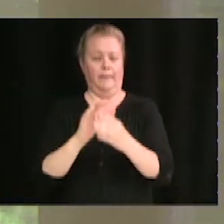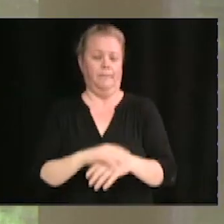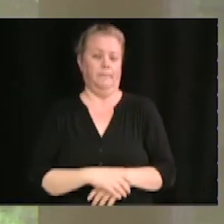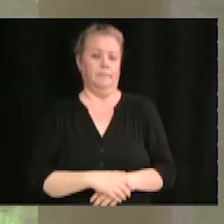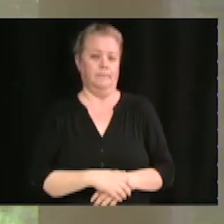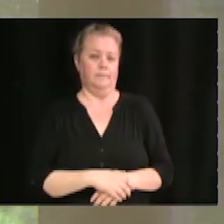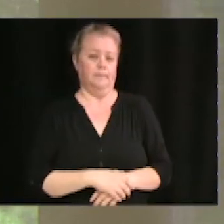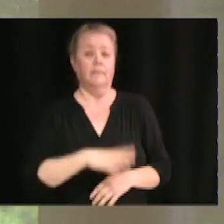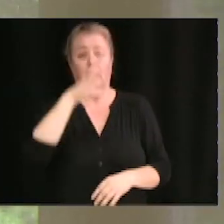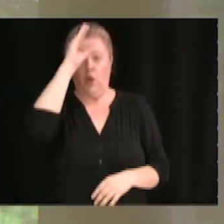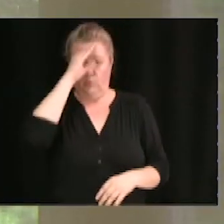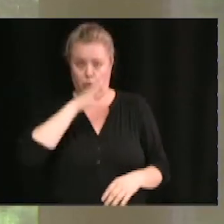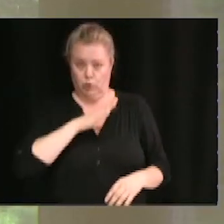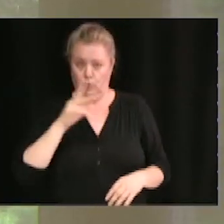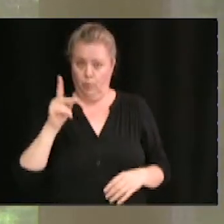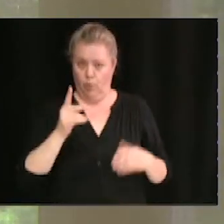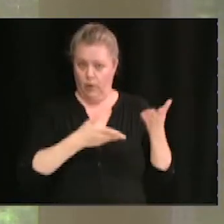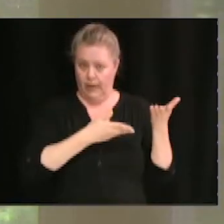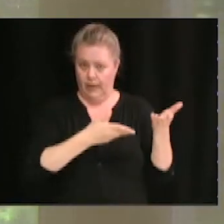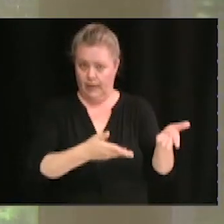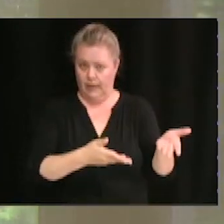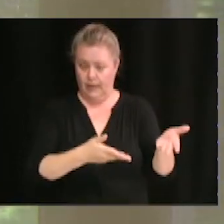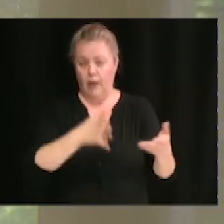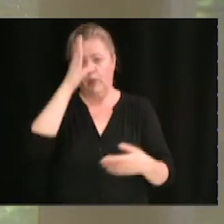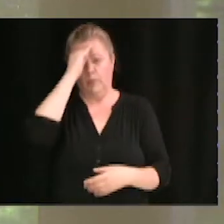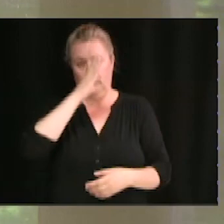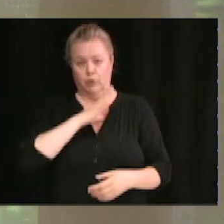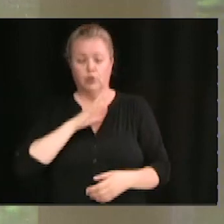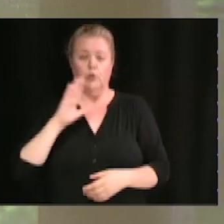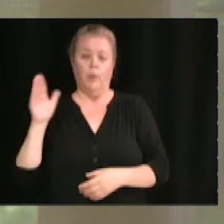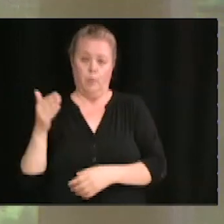Proposé par M. Paulin, appuyé par M. Poisson.